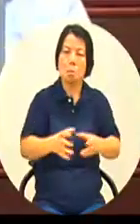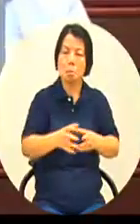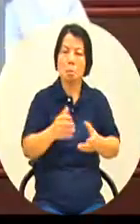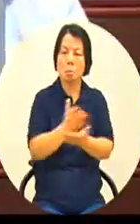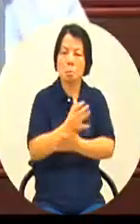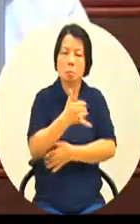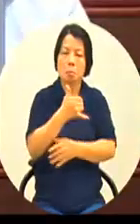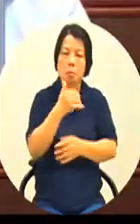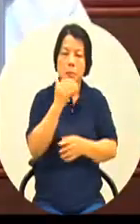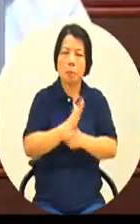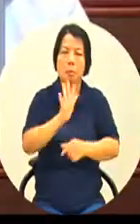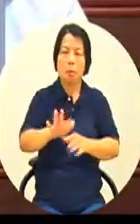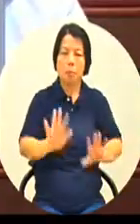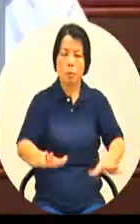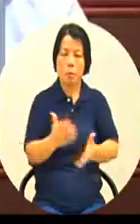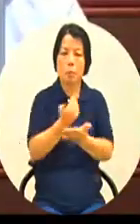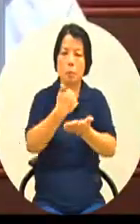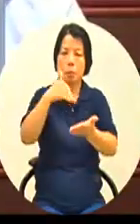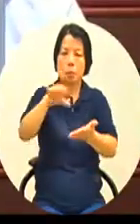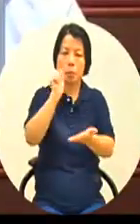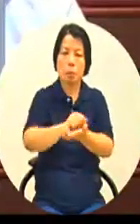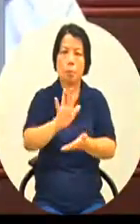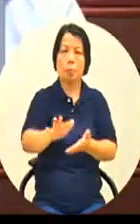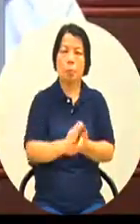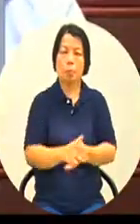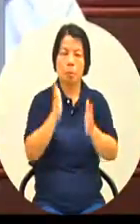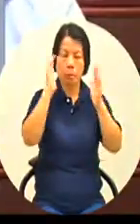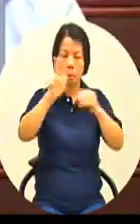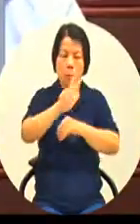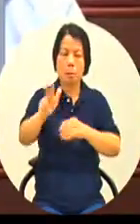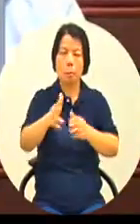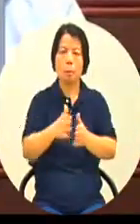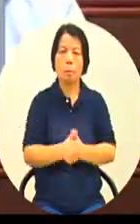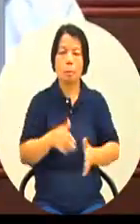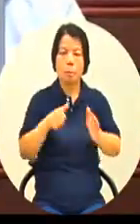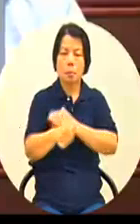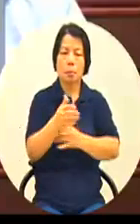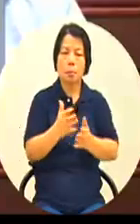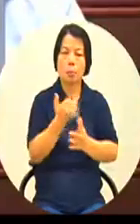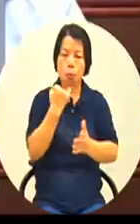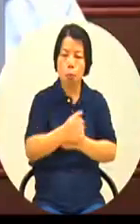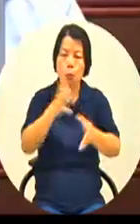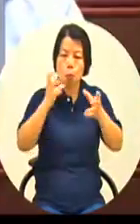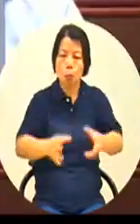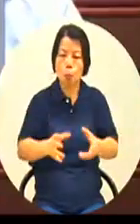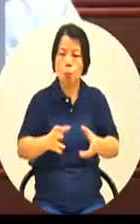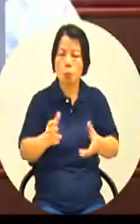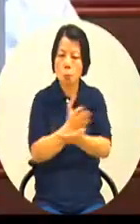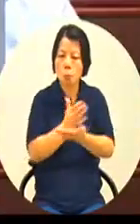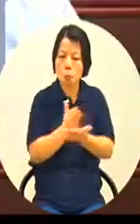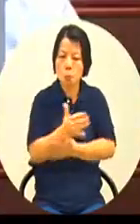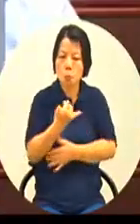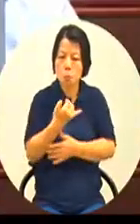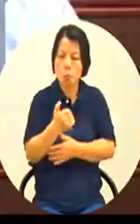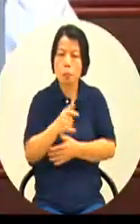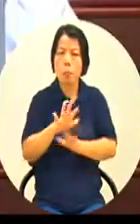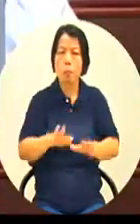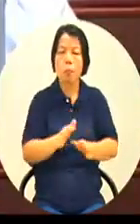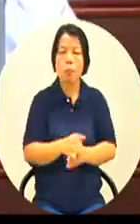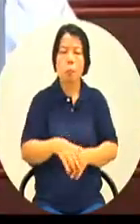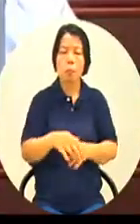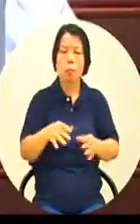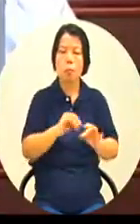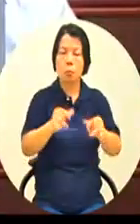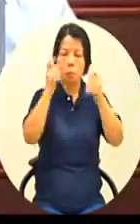在今年也编列的预算，正式进行这一个可行性的研究，因为在法规上，地方政府一定要